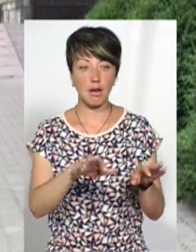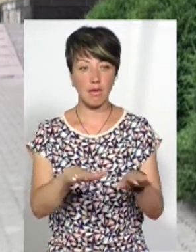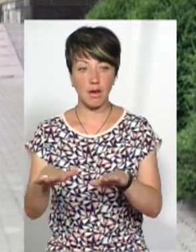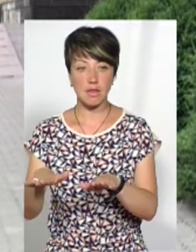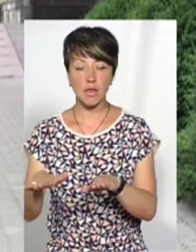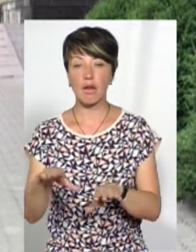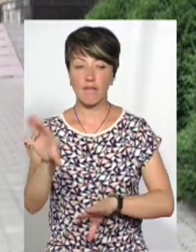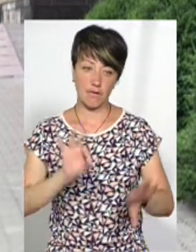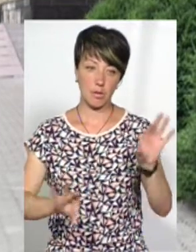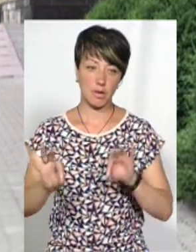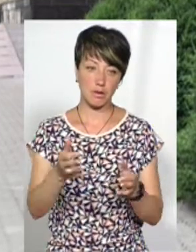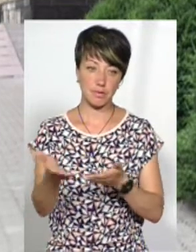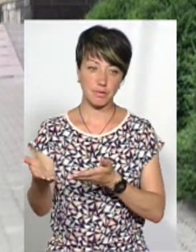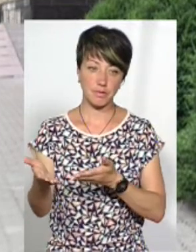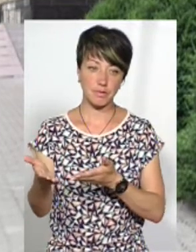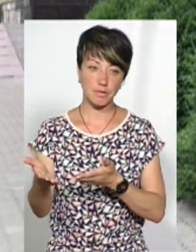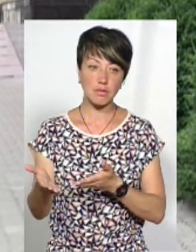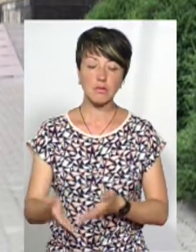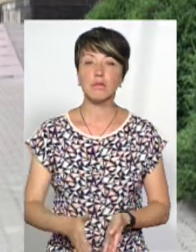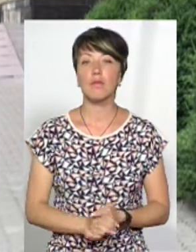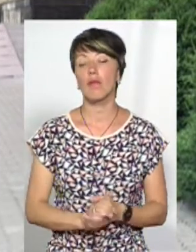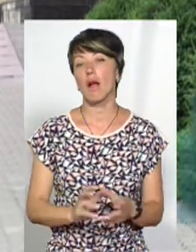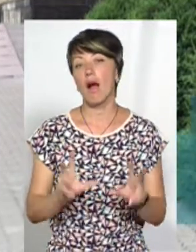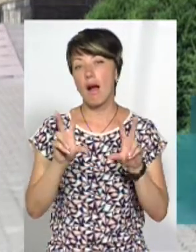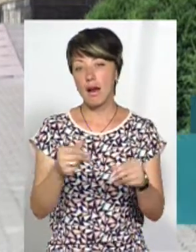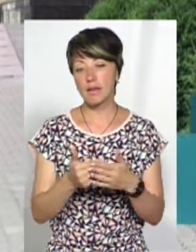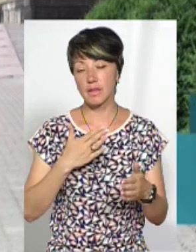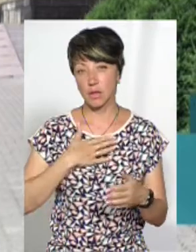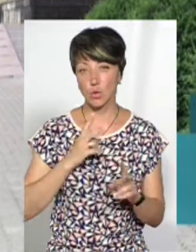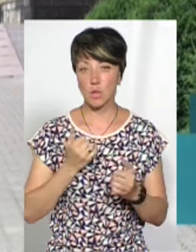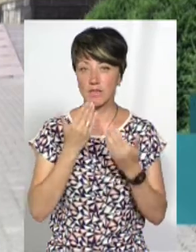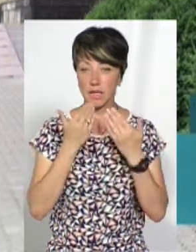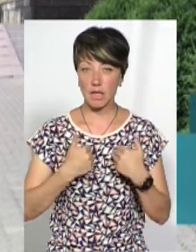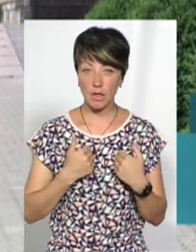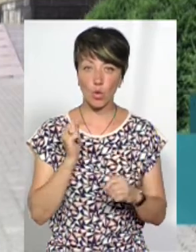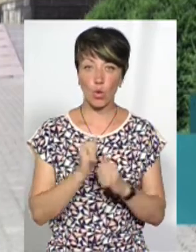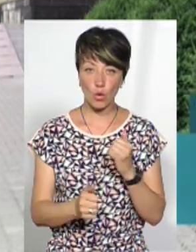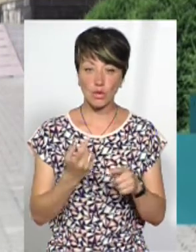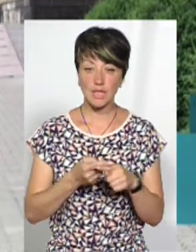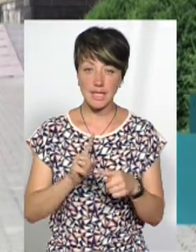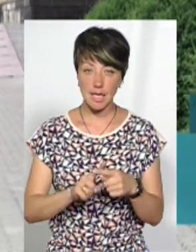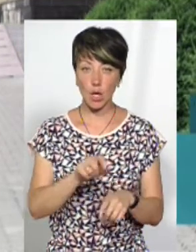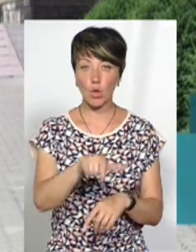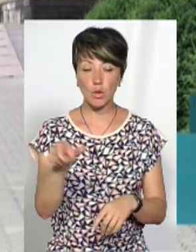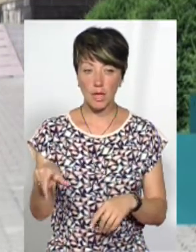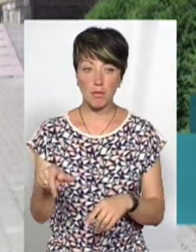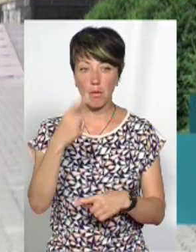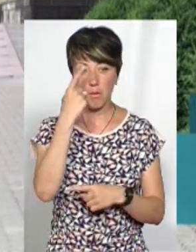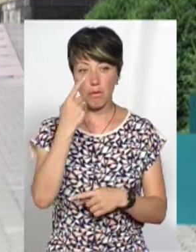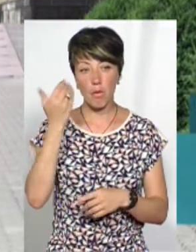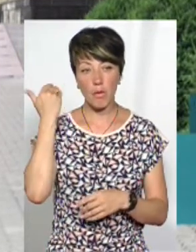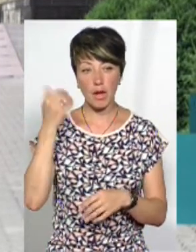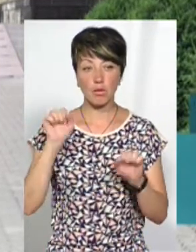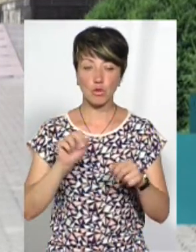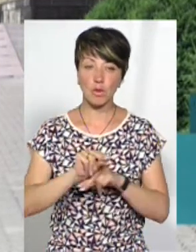з яких він може обрати. Гарантія від нас для тих, хто до нас звертається, ми кожну з цих людей, ми їх попередньо